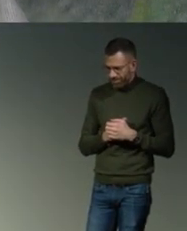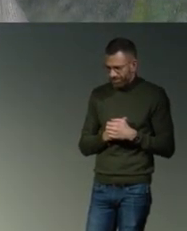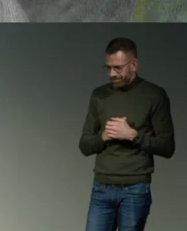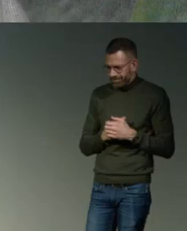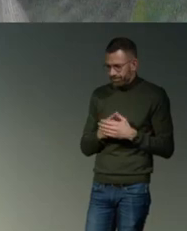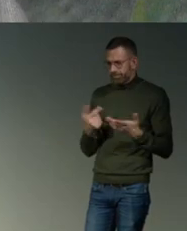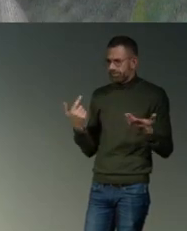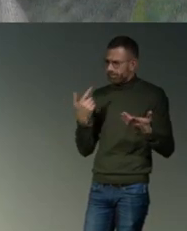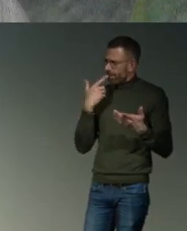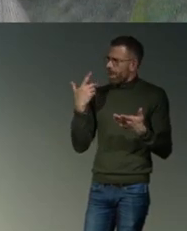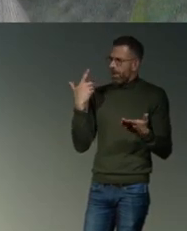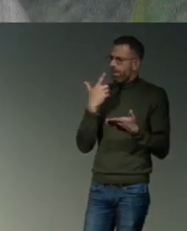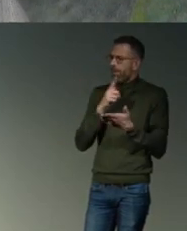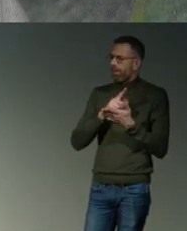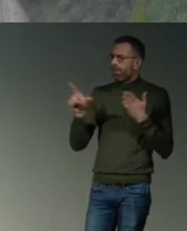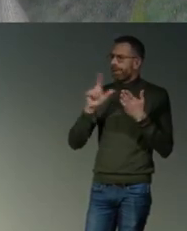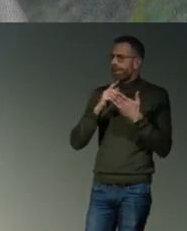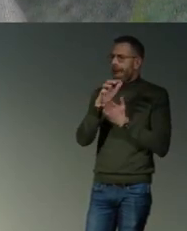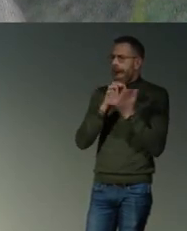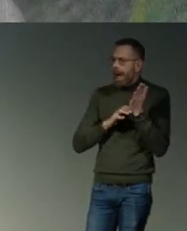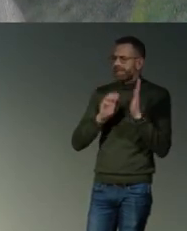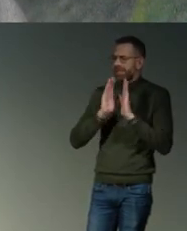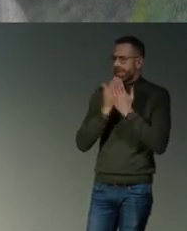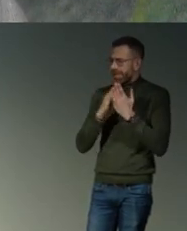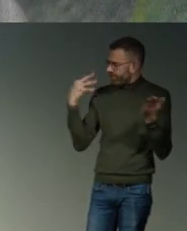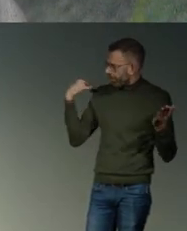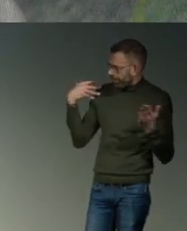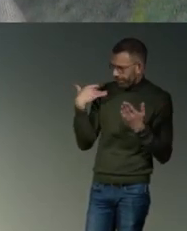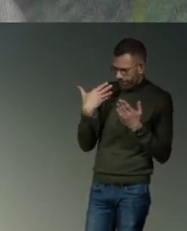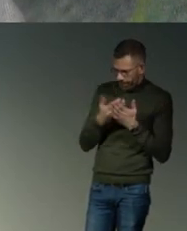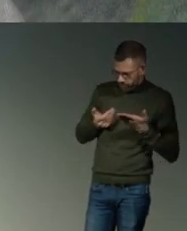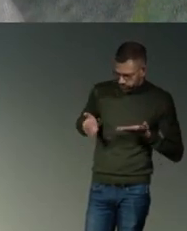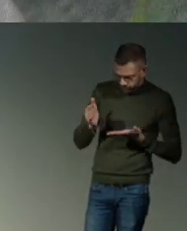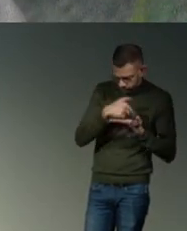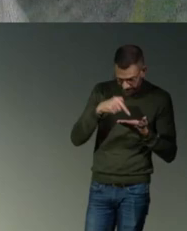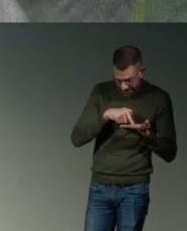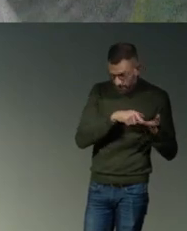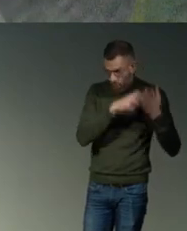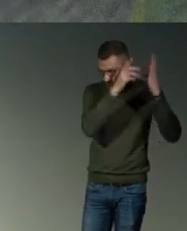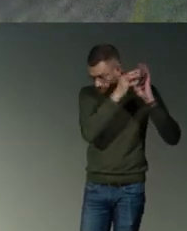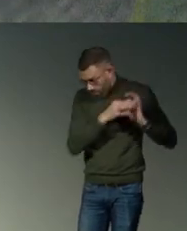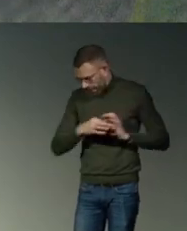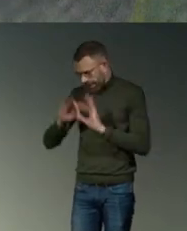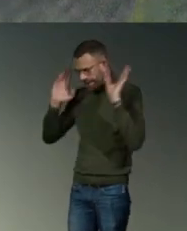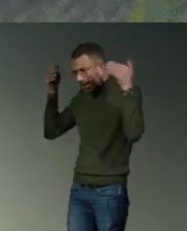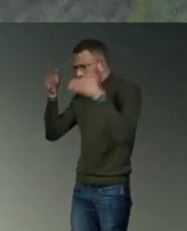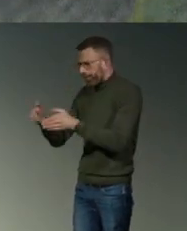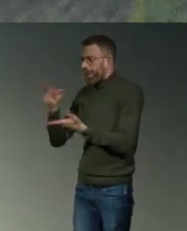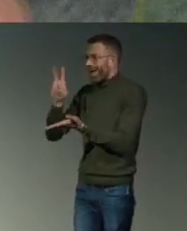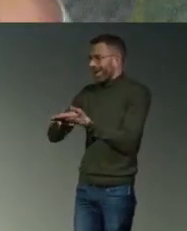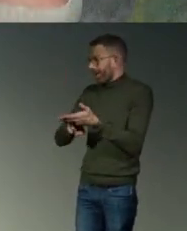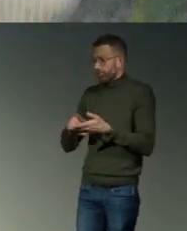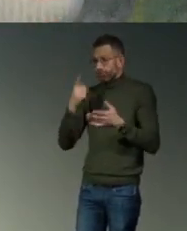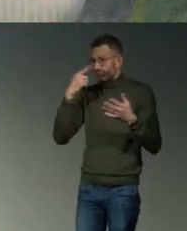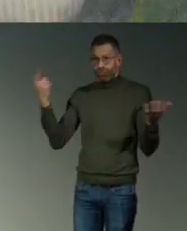me servir de la littérature pour aller vers le réel. Donc, on est vraiment dans la thématique du festival parce que